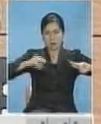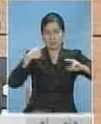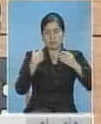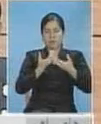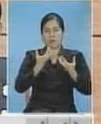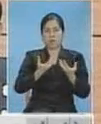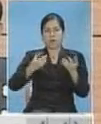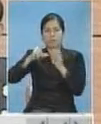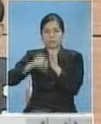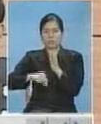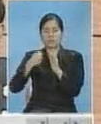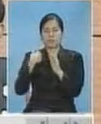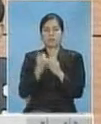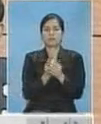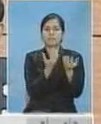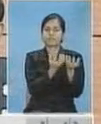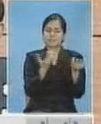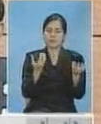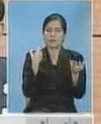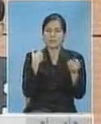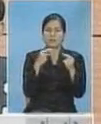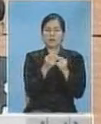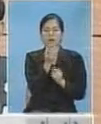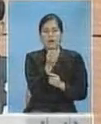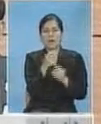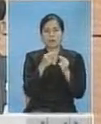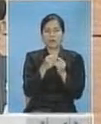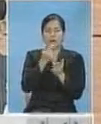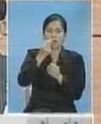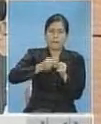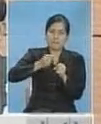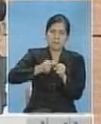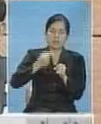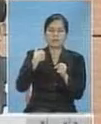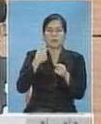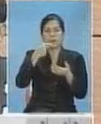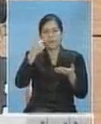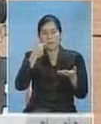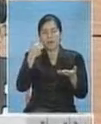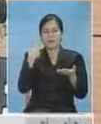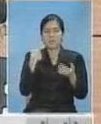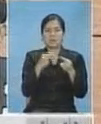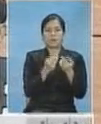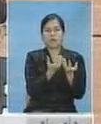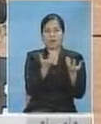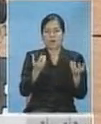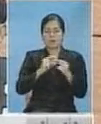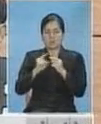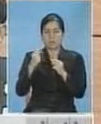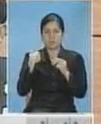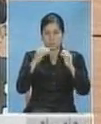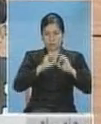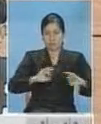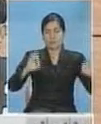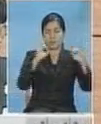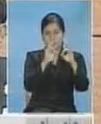20กว่ารายการเช่นข้าวน้ำมันน้ำตาลหมูเห็ดเป็ดไก่ รวมไปถึงสินค้าอุปโภคบริโภคที่มีความจำเป็นแล้วข